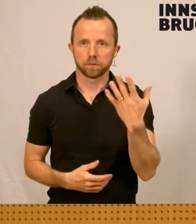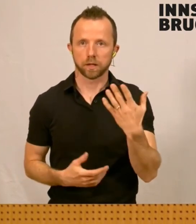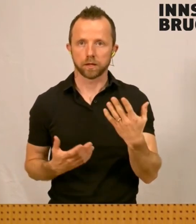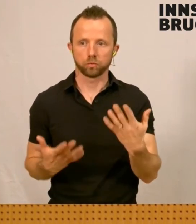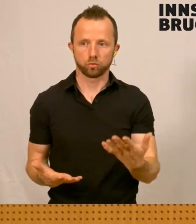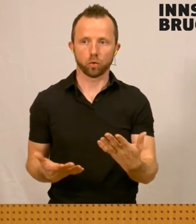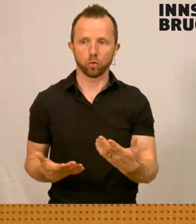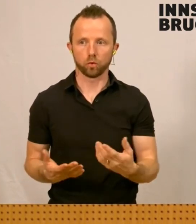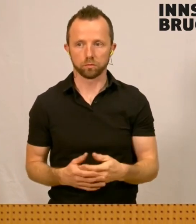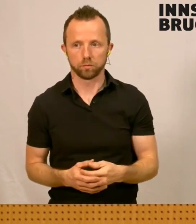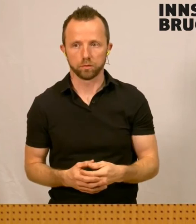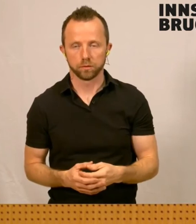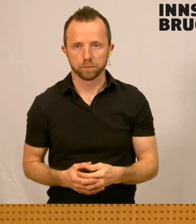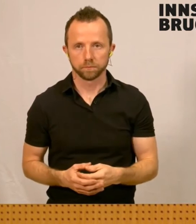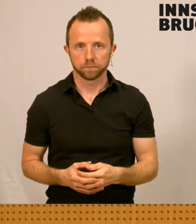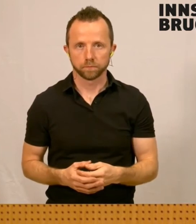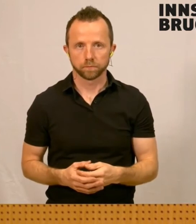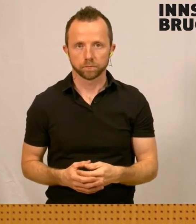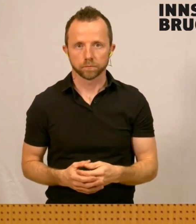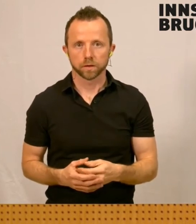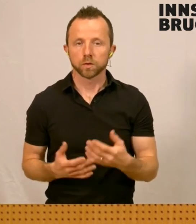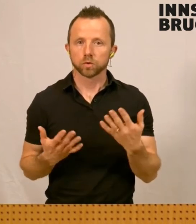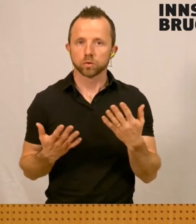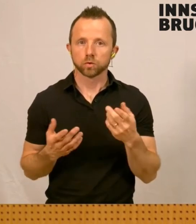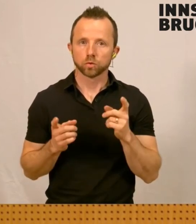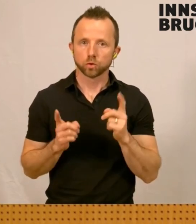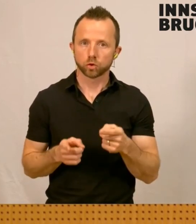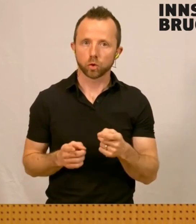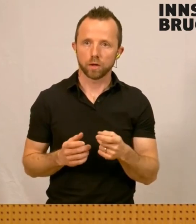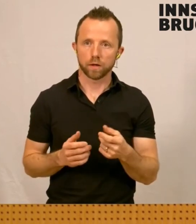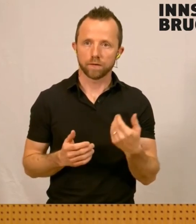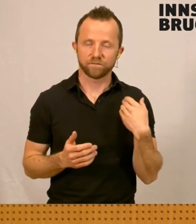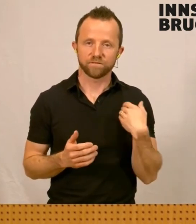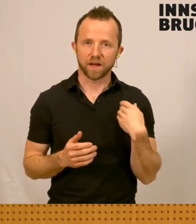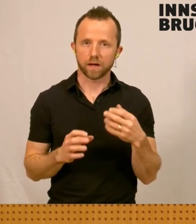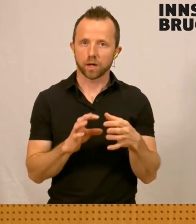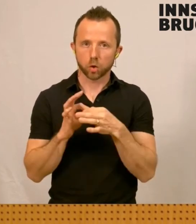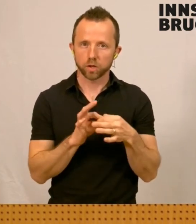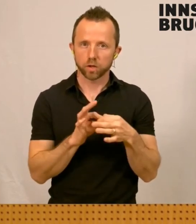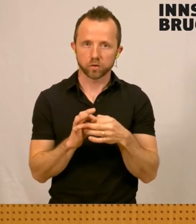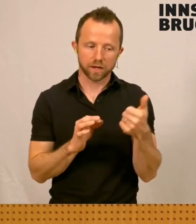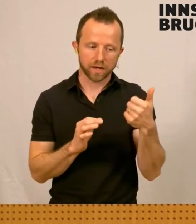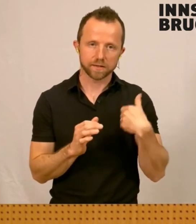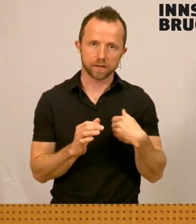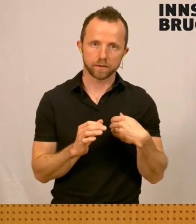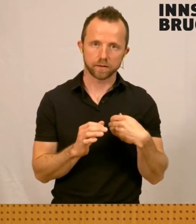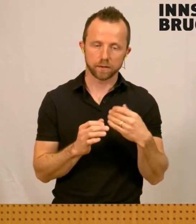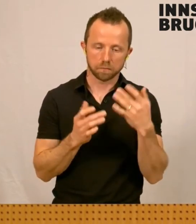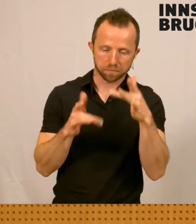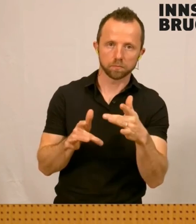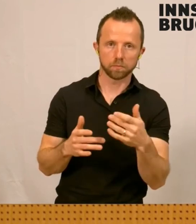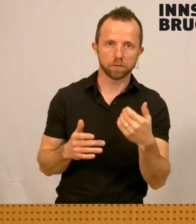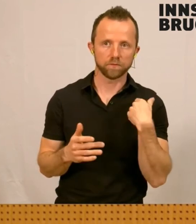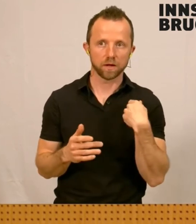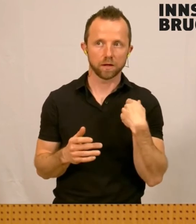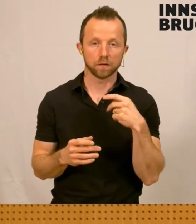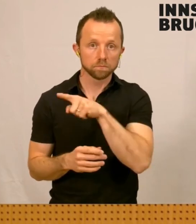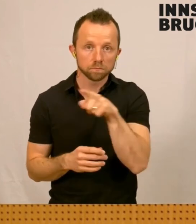Es wird im Sinne der einseitig aufgekündigten Koalition weiterhin mit allen, die das